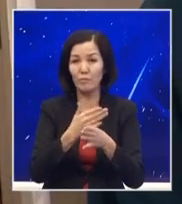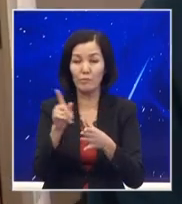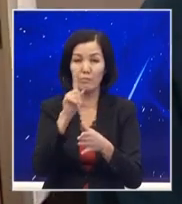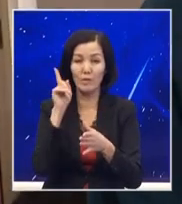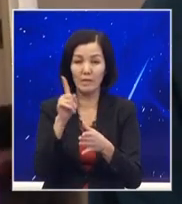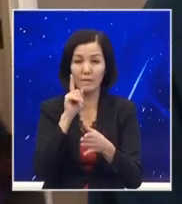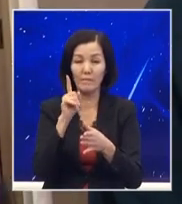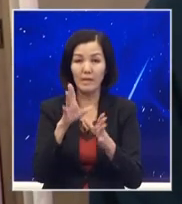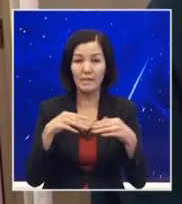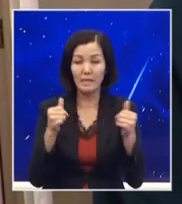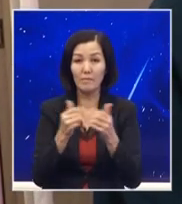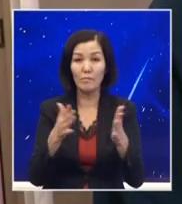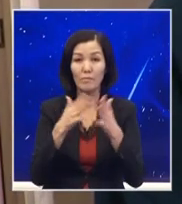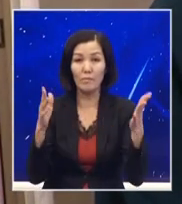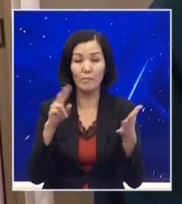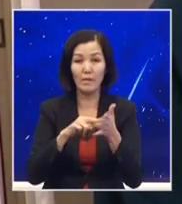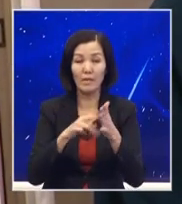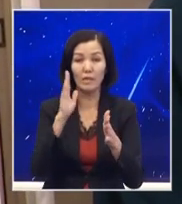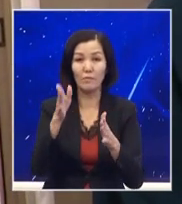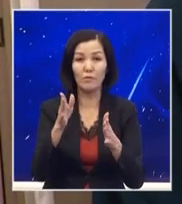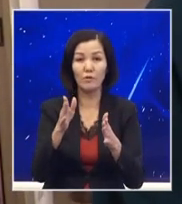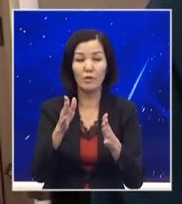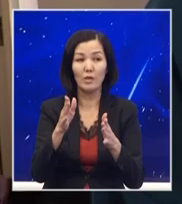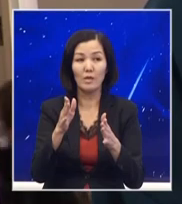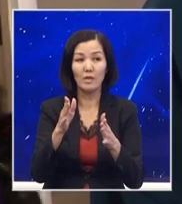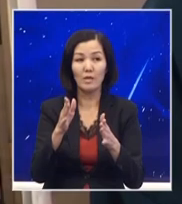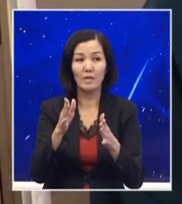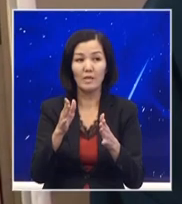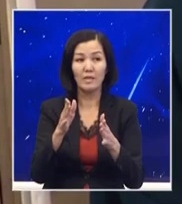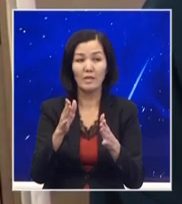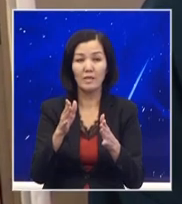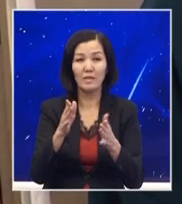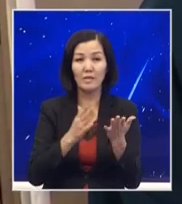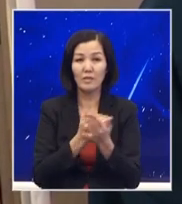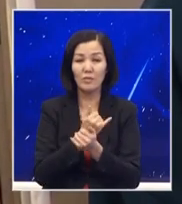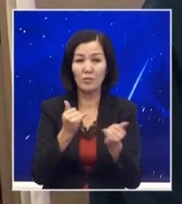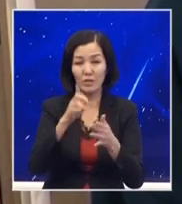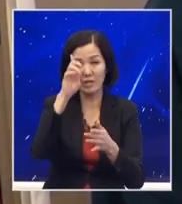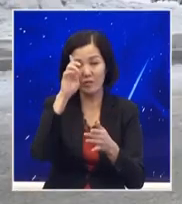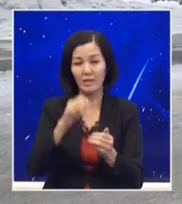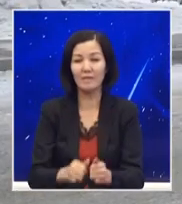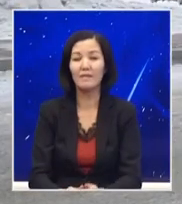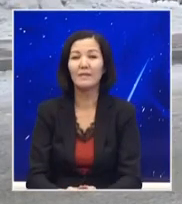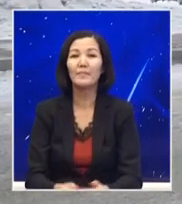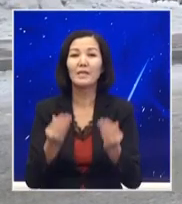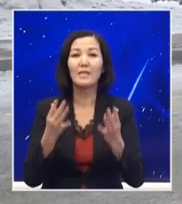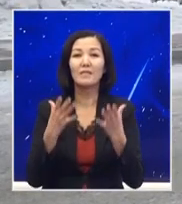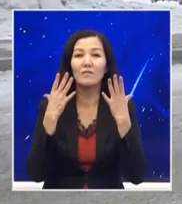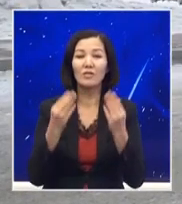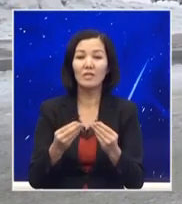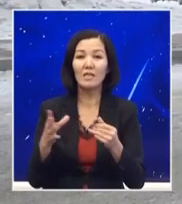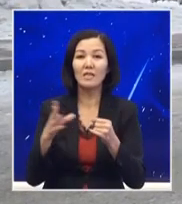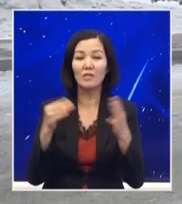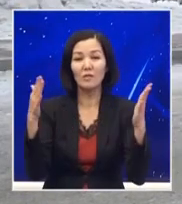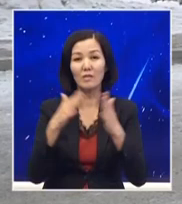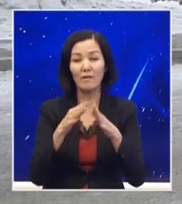молодых. Теперь у нас грандиозные планы на будущее. Будем служить во благо государства. На сегодняшний день в коттеджном